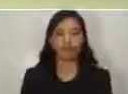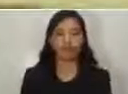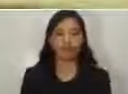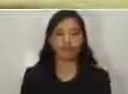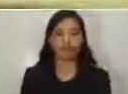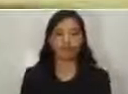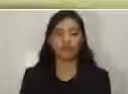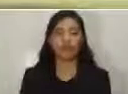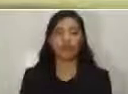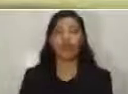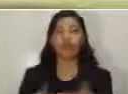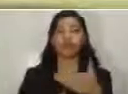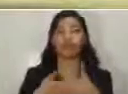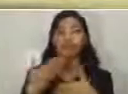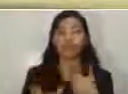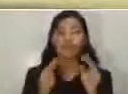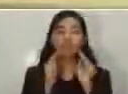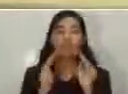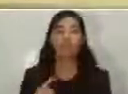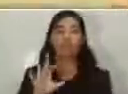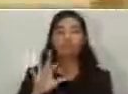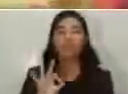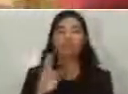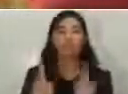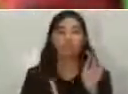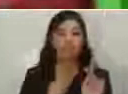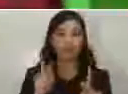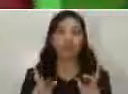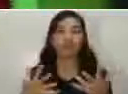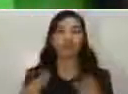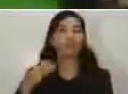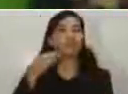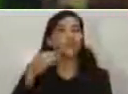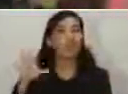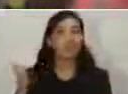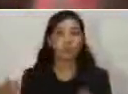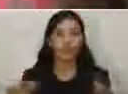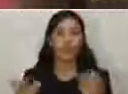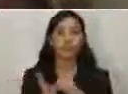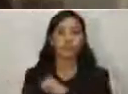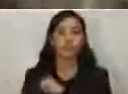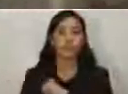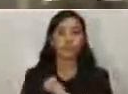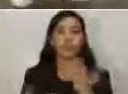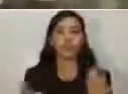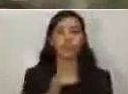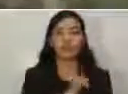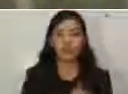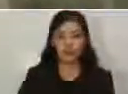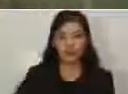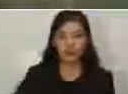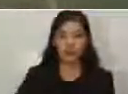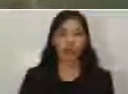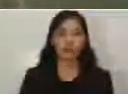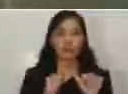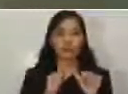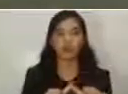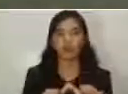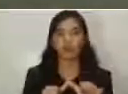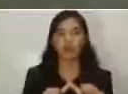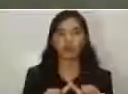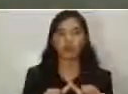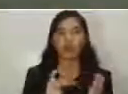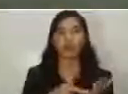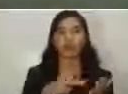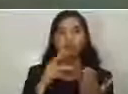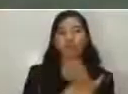Noong nagdaang linggo, 32 individual o benepisyaryo ng BP2 ang napauwi ng pamahalaan papuntang Ormocleite.